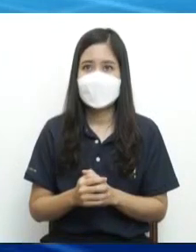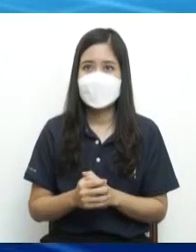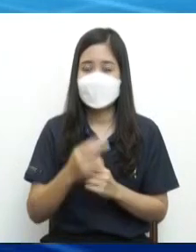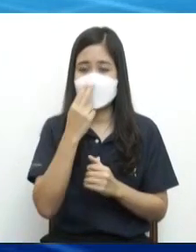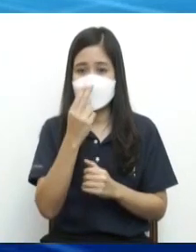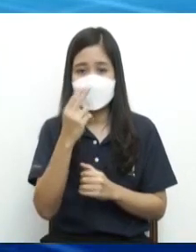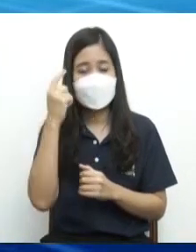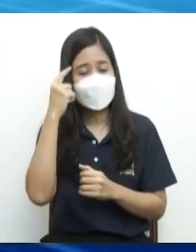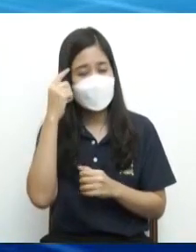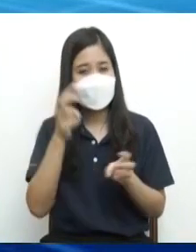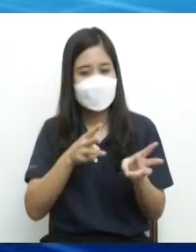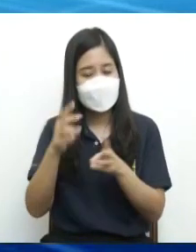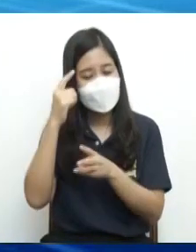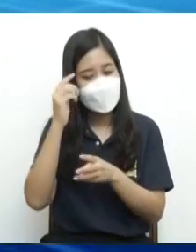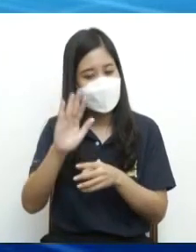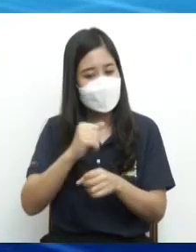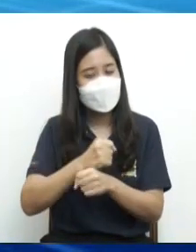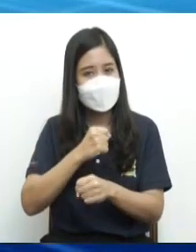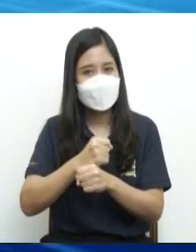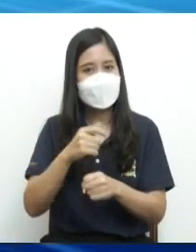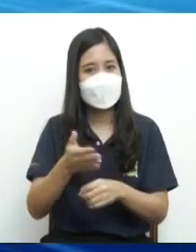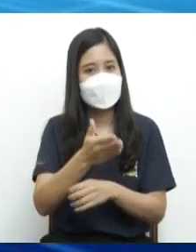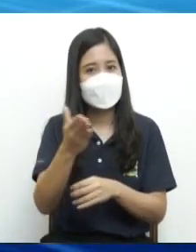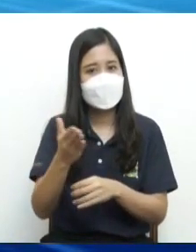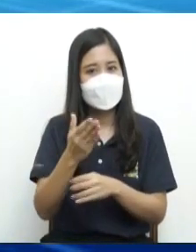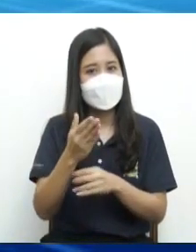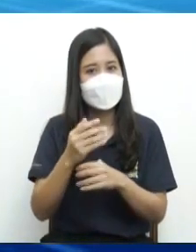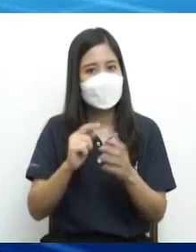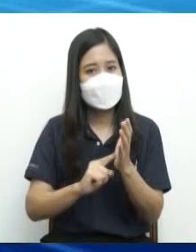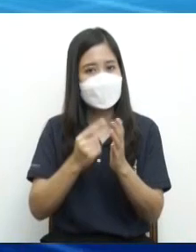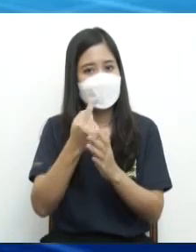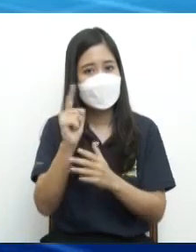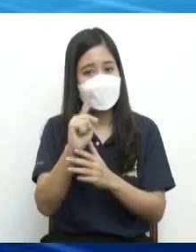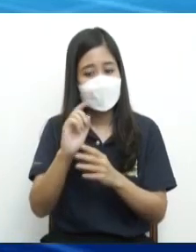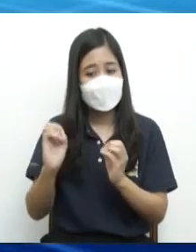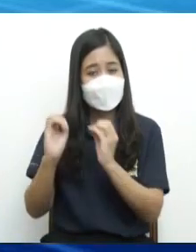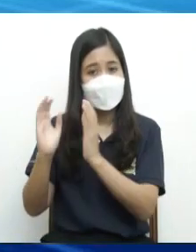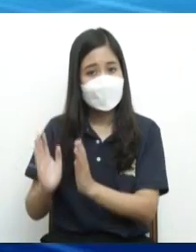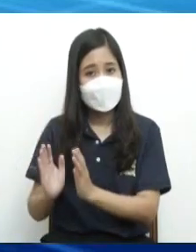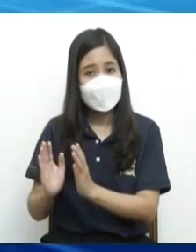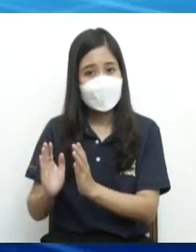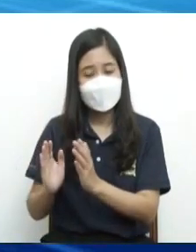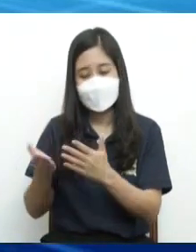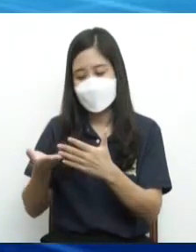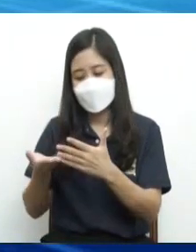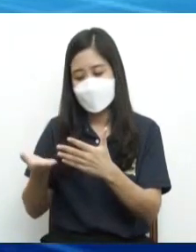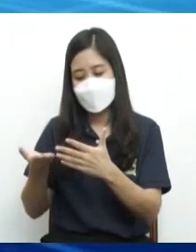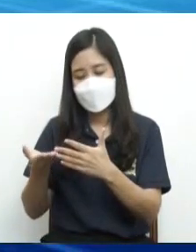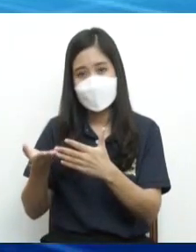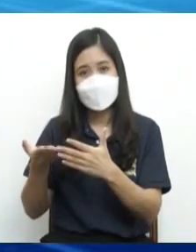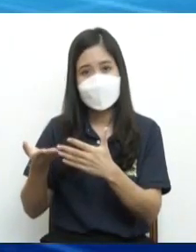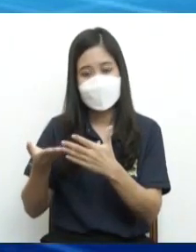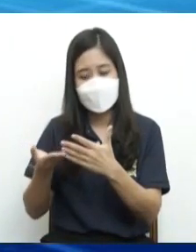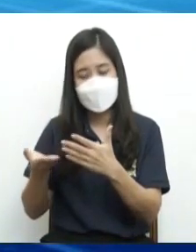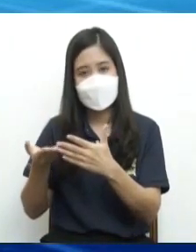ของท่านในวันนี้นะคะสิ่งที่ทราบแน่เลยค่ะก็คือท่านเริ่มจากการเป็นครูแล้วก็มาที่กรมของเราเลยนะ